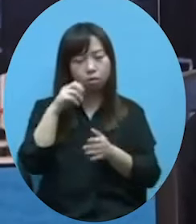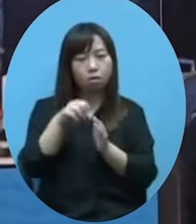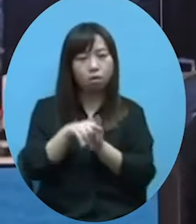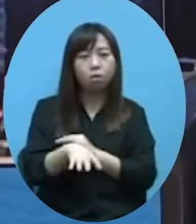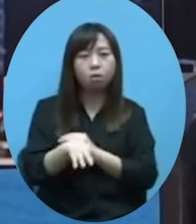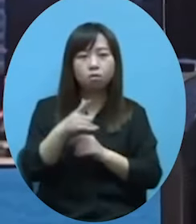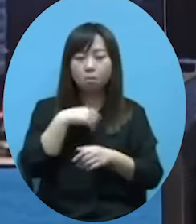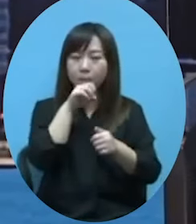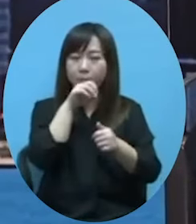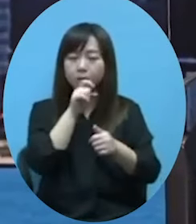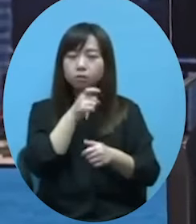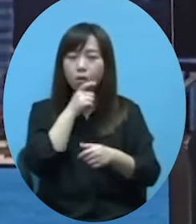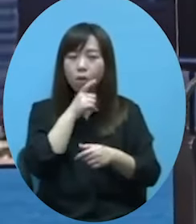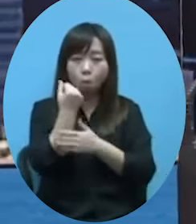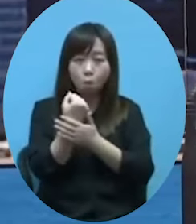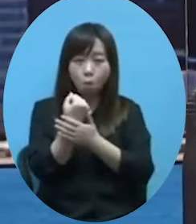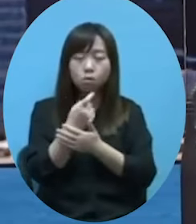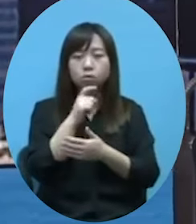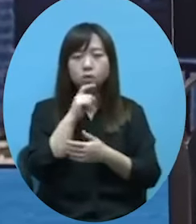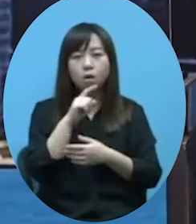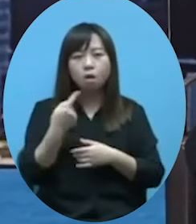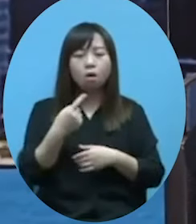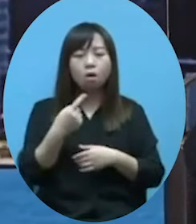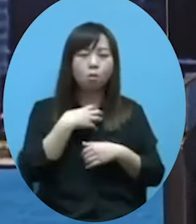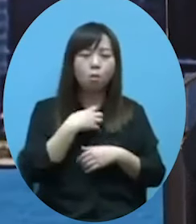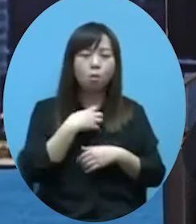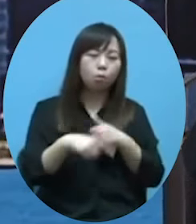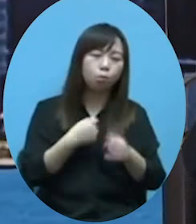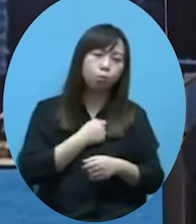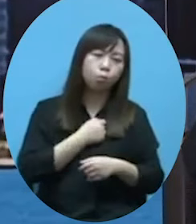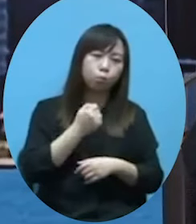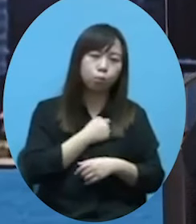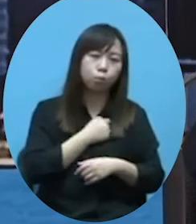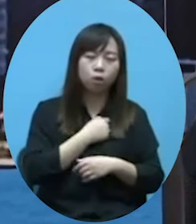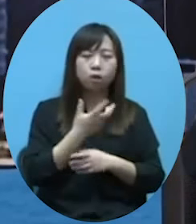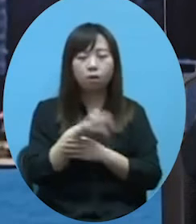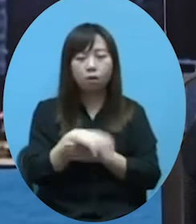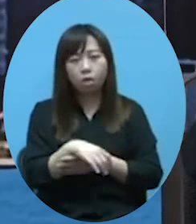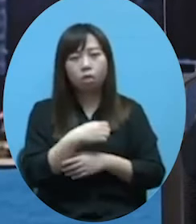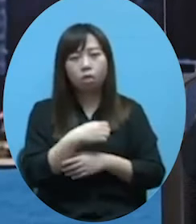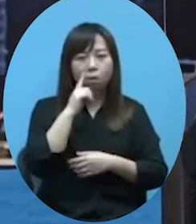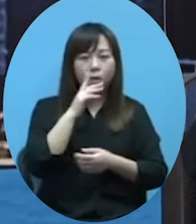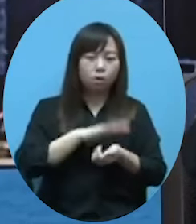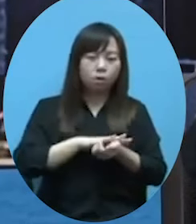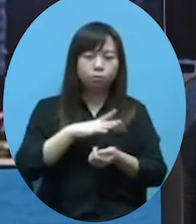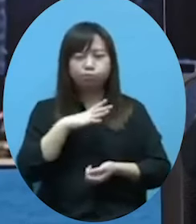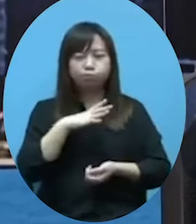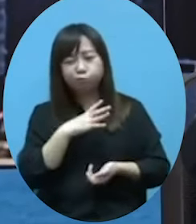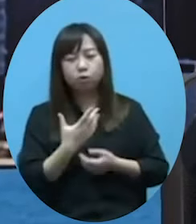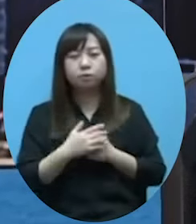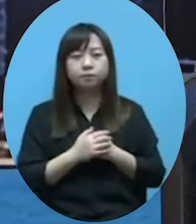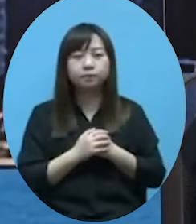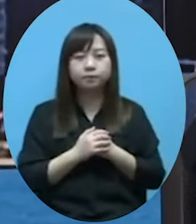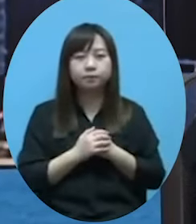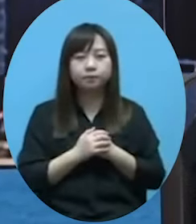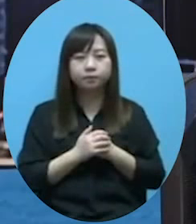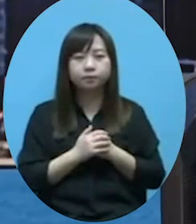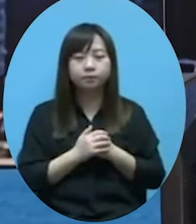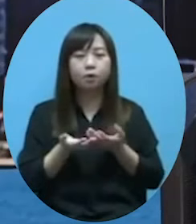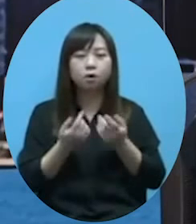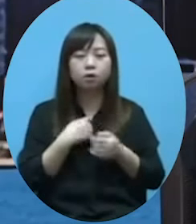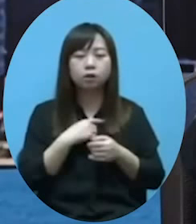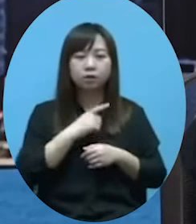我們問回他就是除了肚子他都覺得很累的整個人都是覺得很累好像很病那樣所以他可能